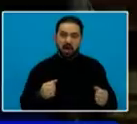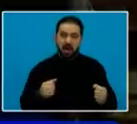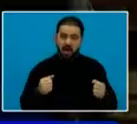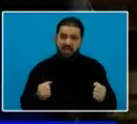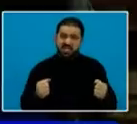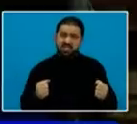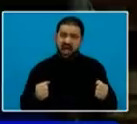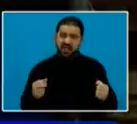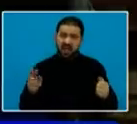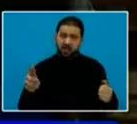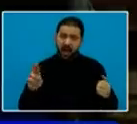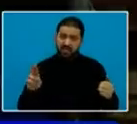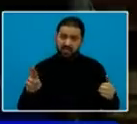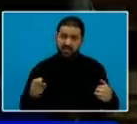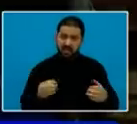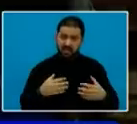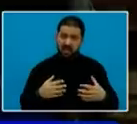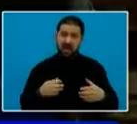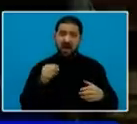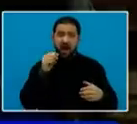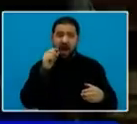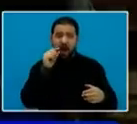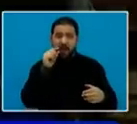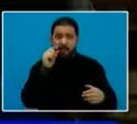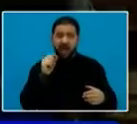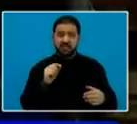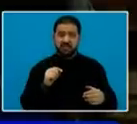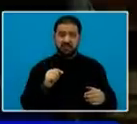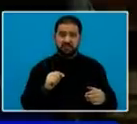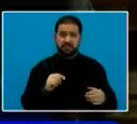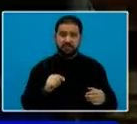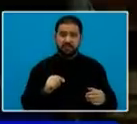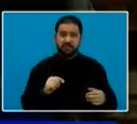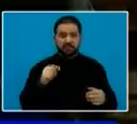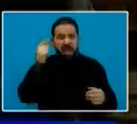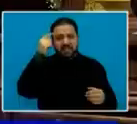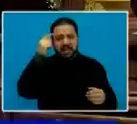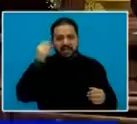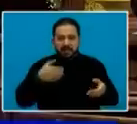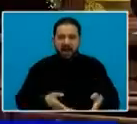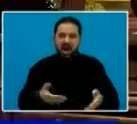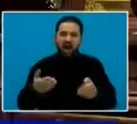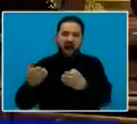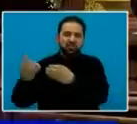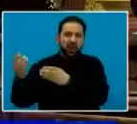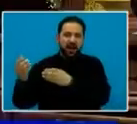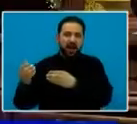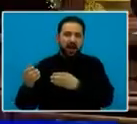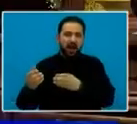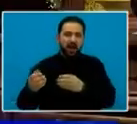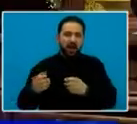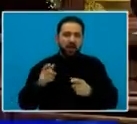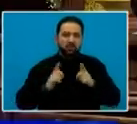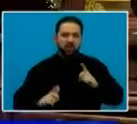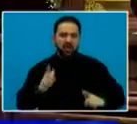ca bărbații. Să luăm bună oară nașterea. E un chin cumplit acolo, nu întâmplător se vorbește așa